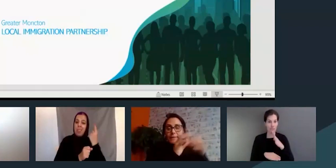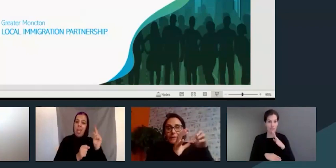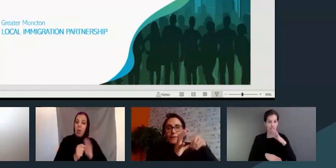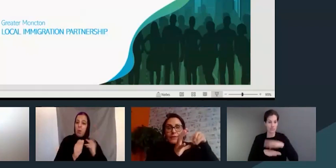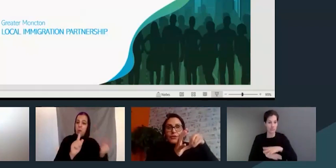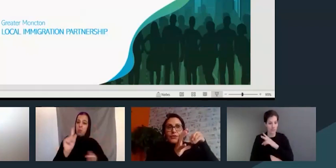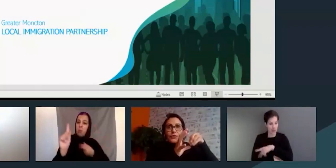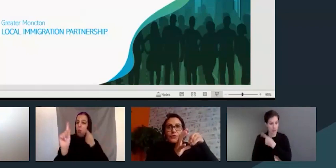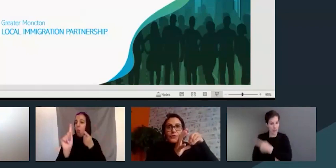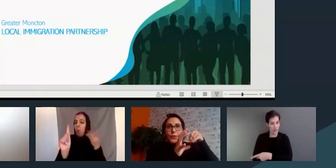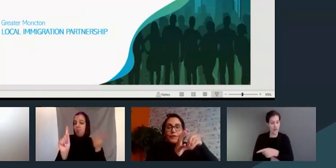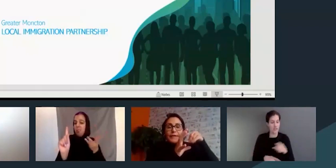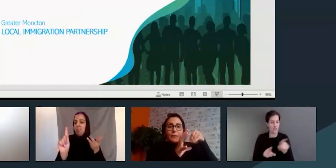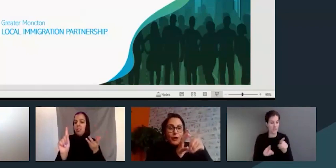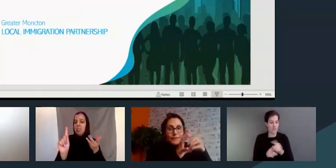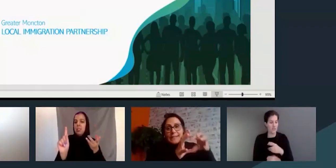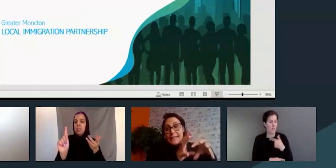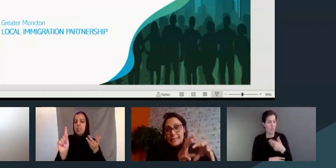avec la province elle-même